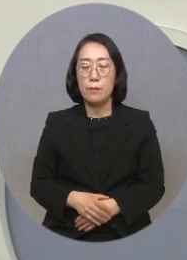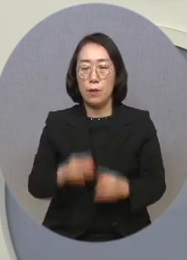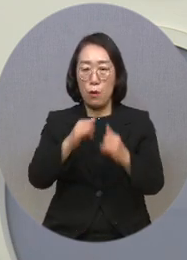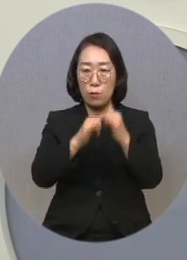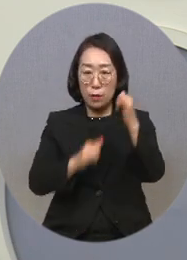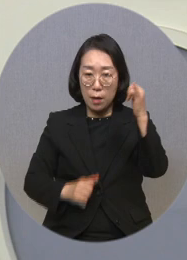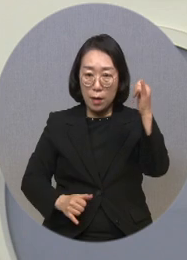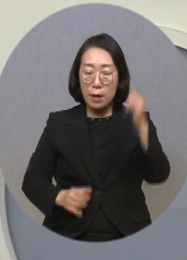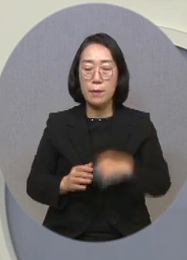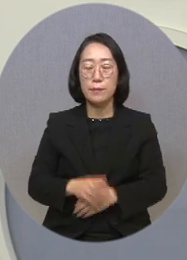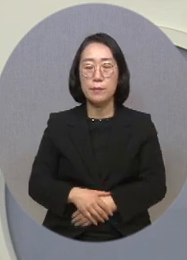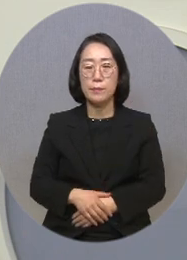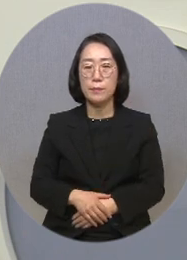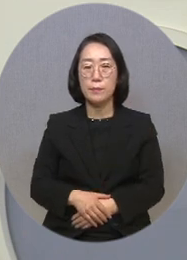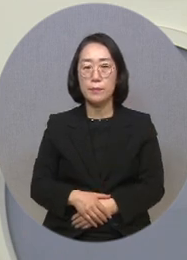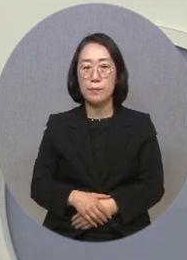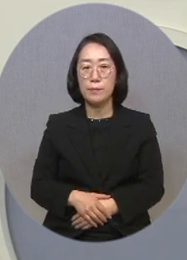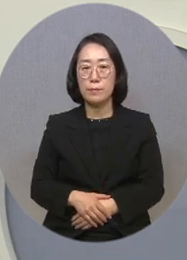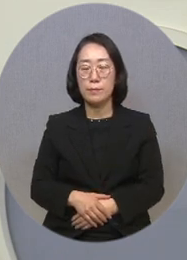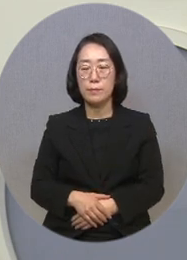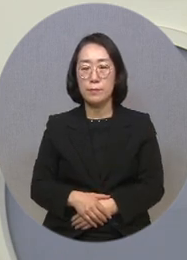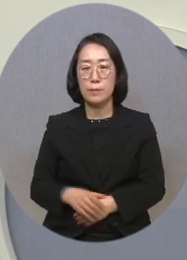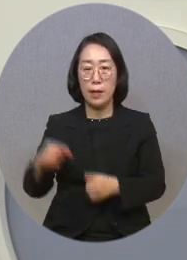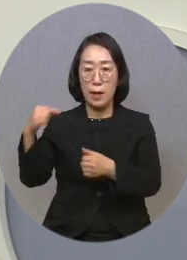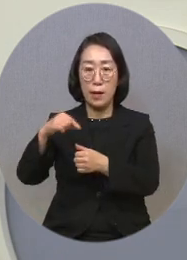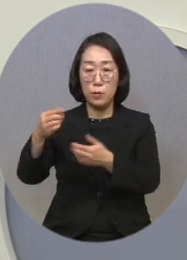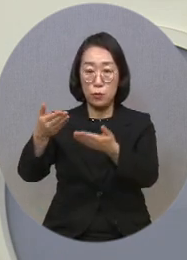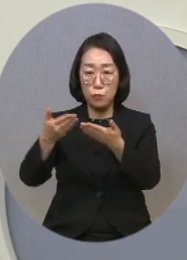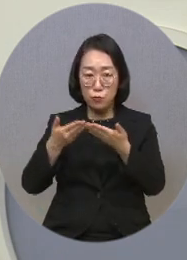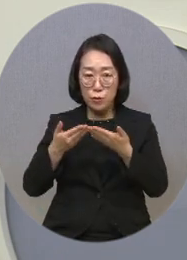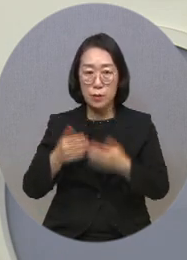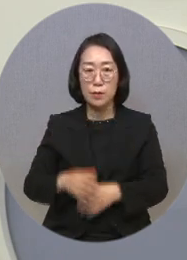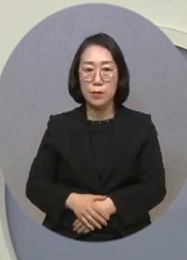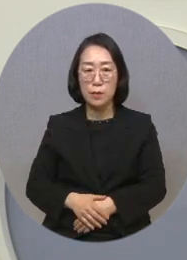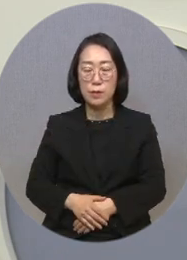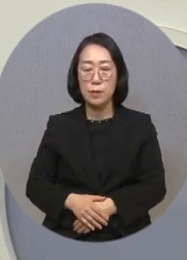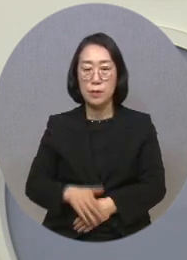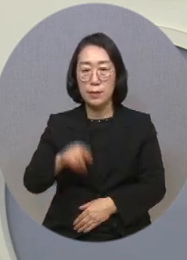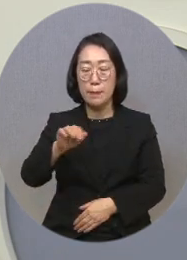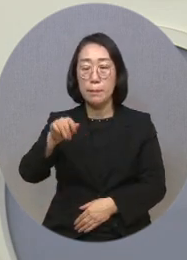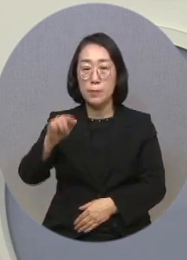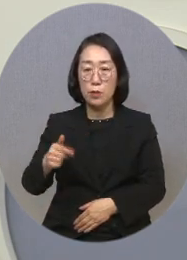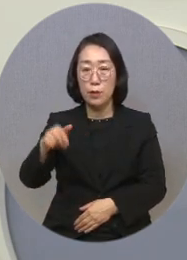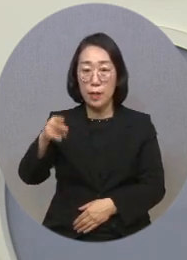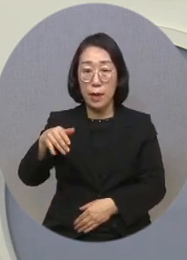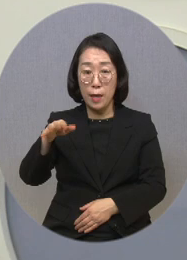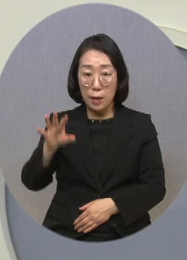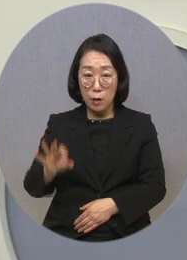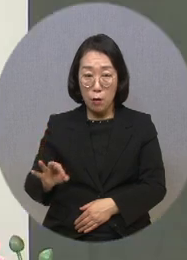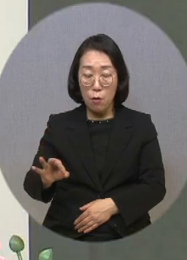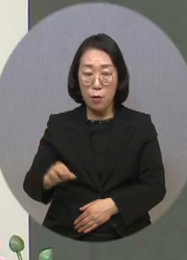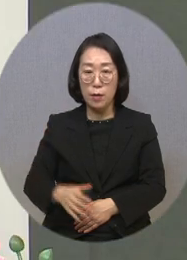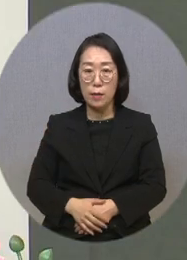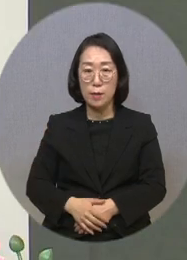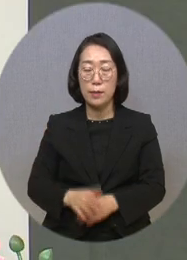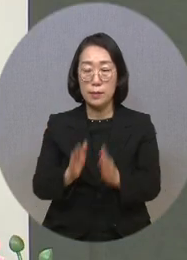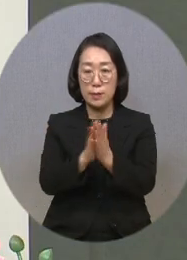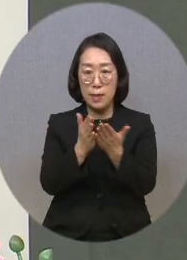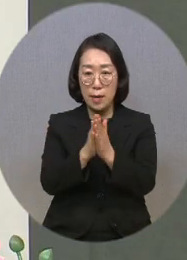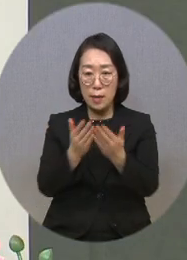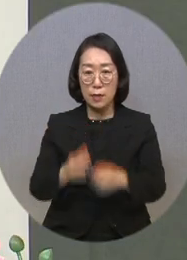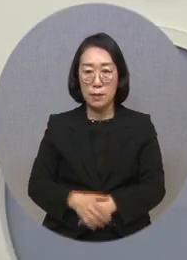우리 역사에서 우리 선조들이 가르쳐 주신 우리 참전개경이라든가 이러한 경전을